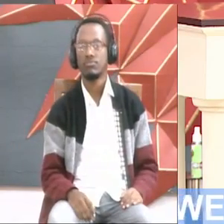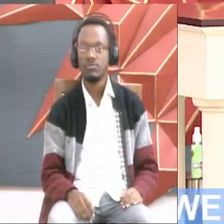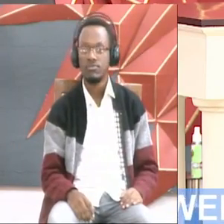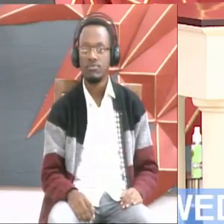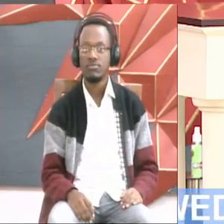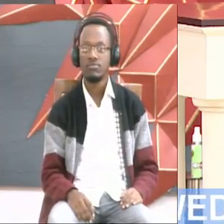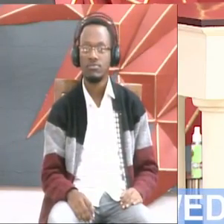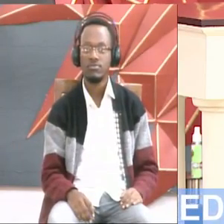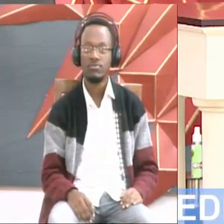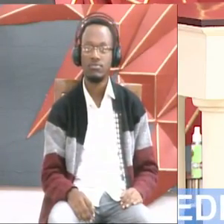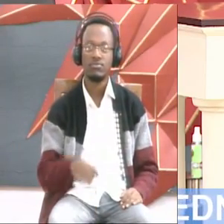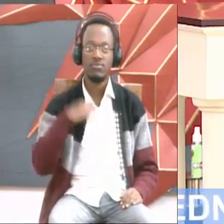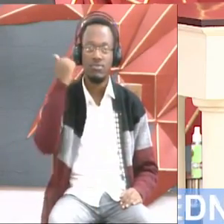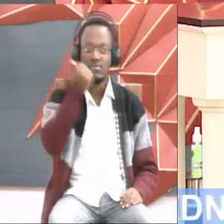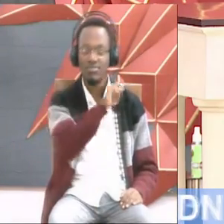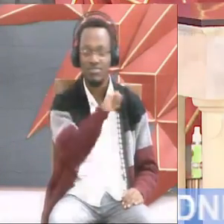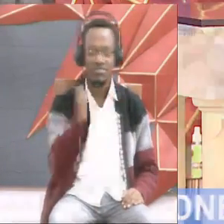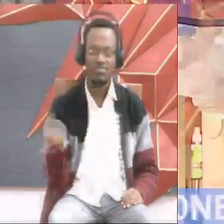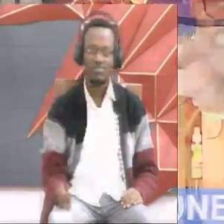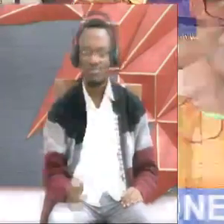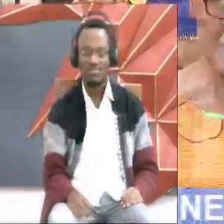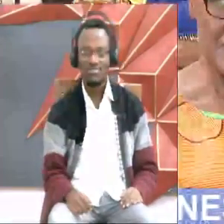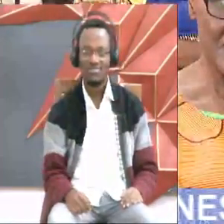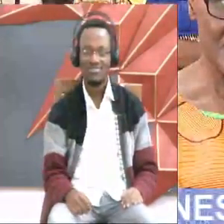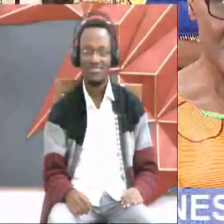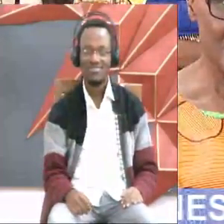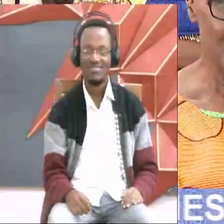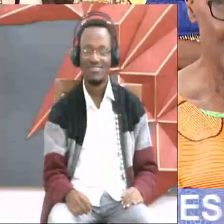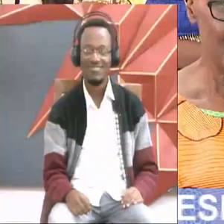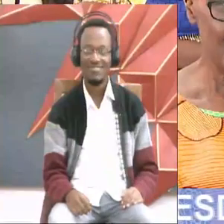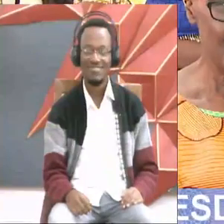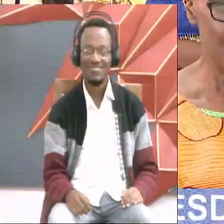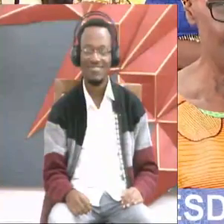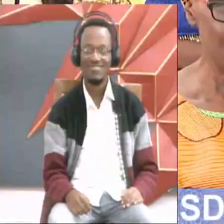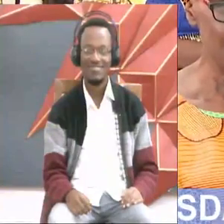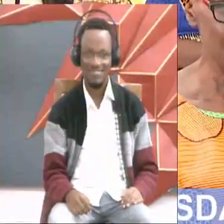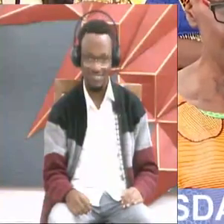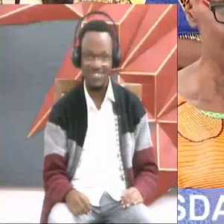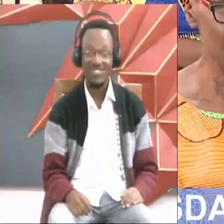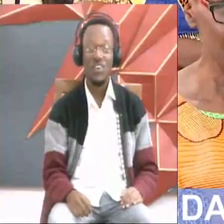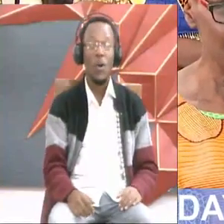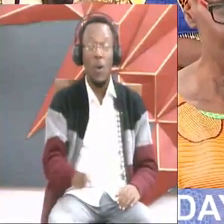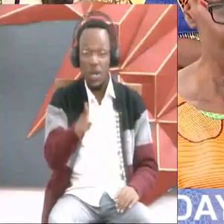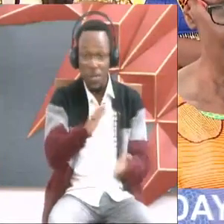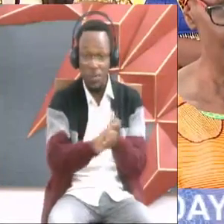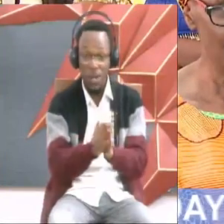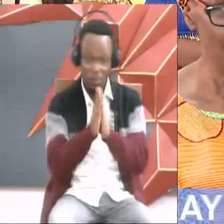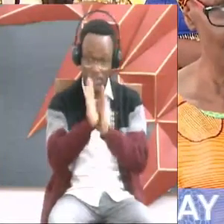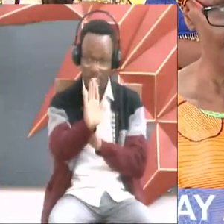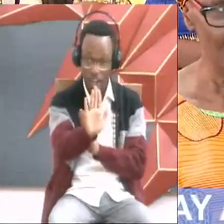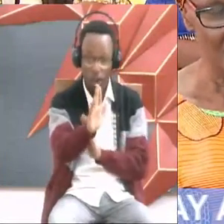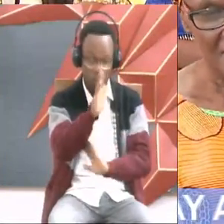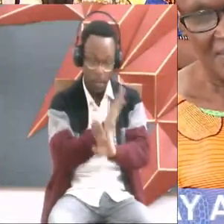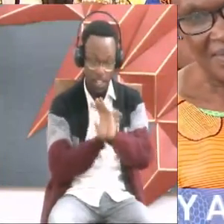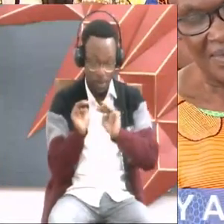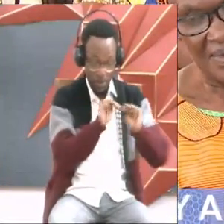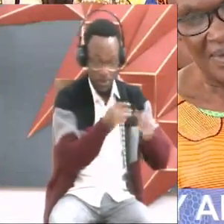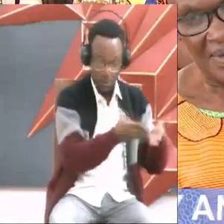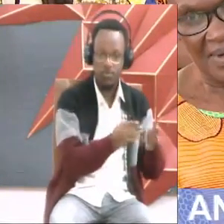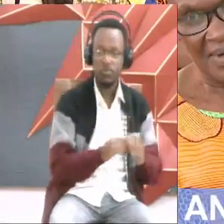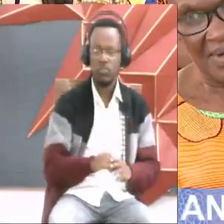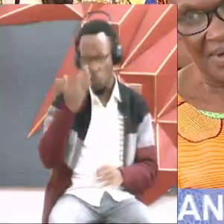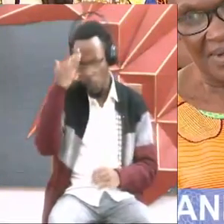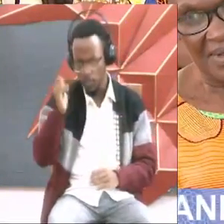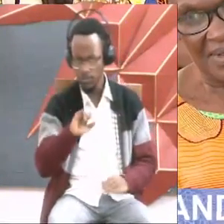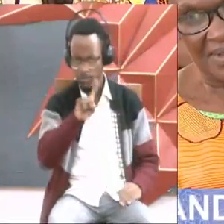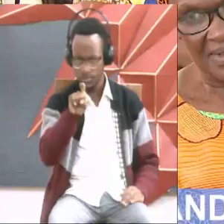Mwese navuga ati Imana ibiduke, nasaba Imana isumba byose, nandi binshikanemo ibinyinjije nzemo. Kubera iki frere?